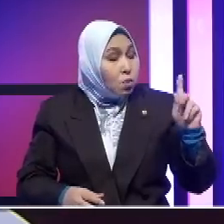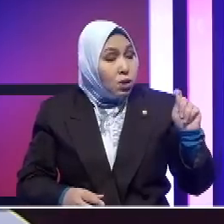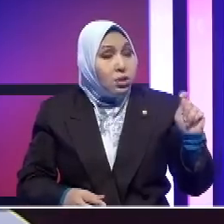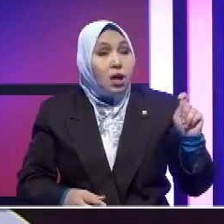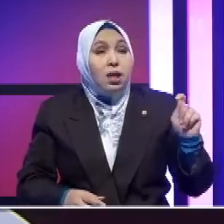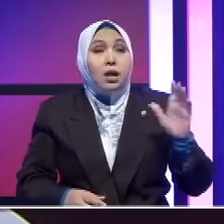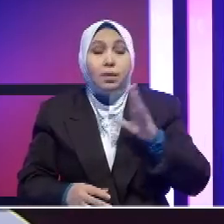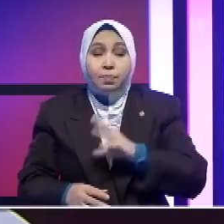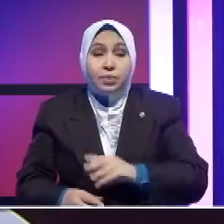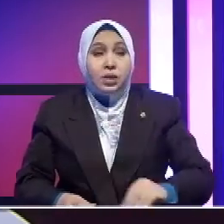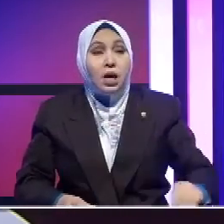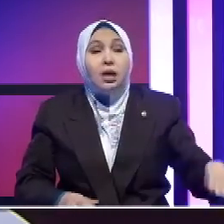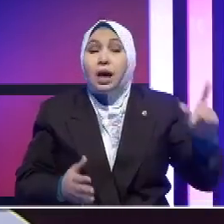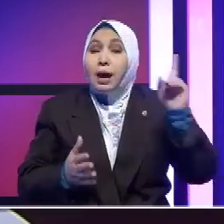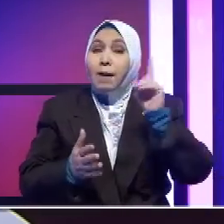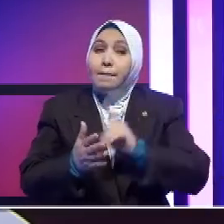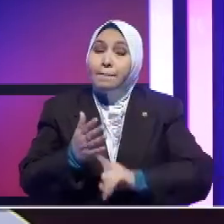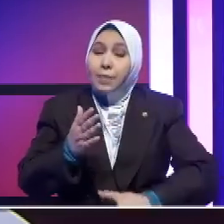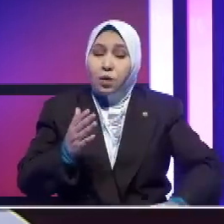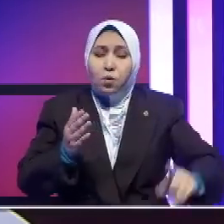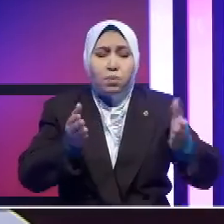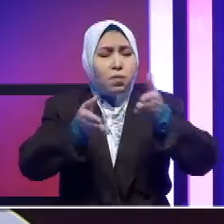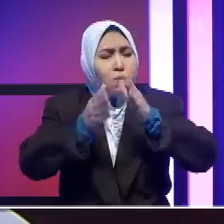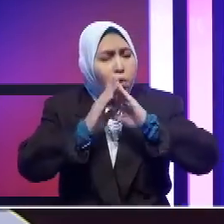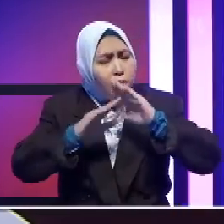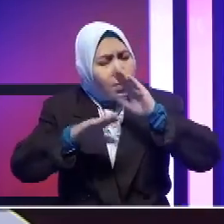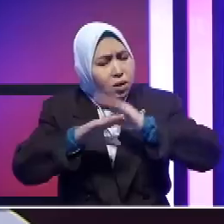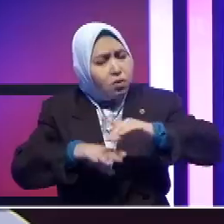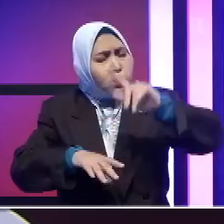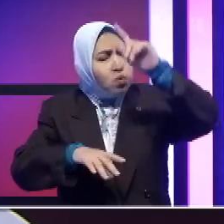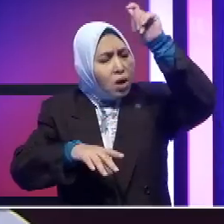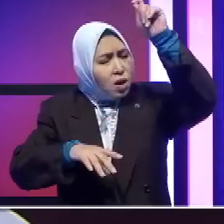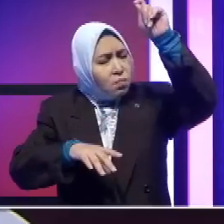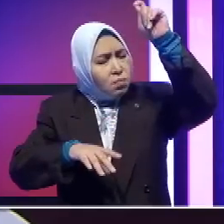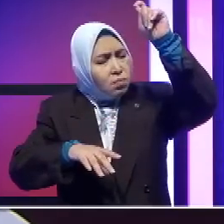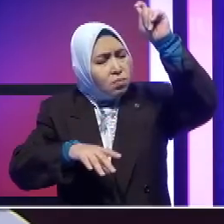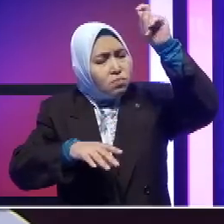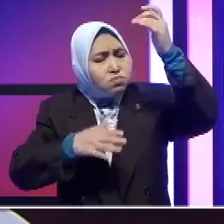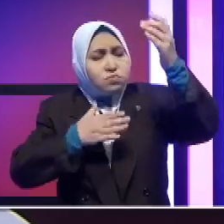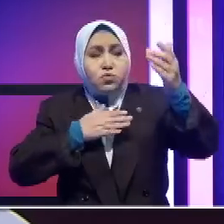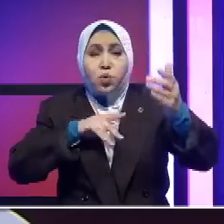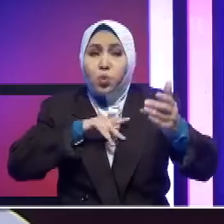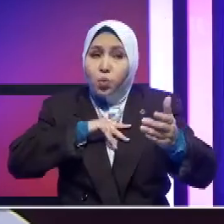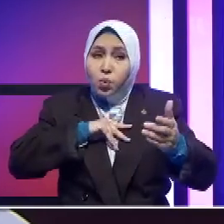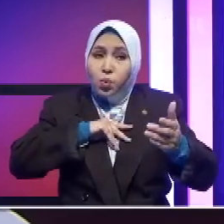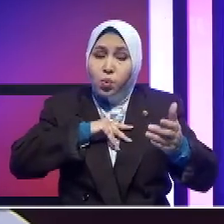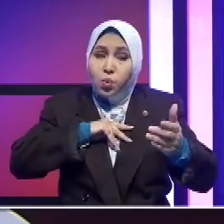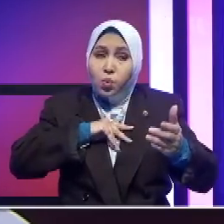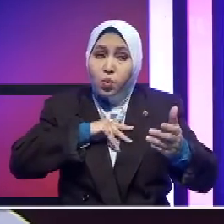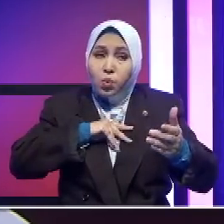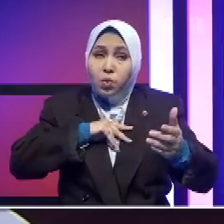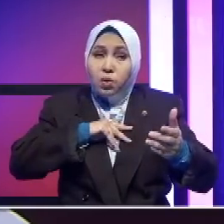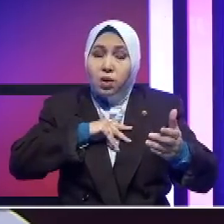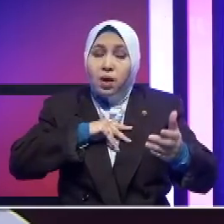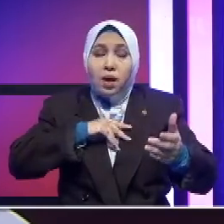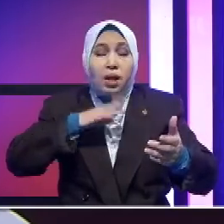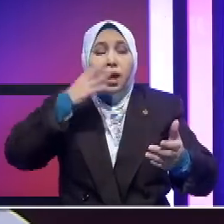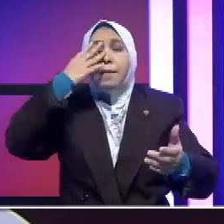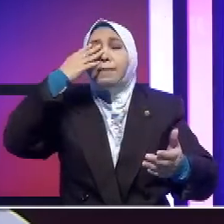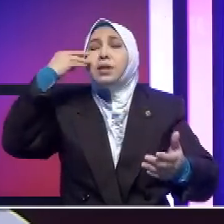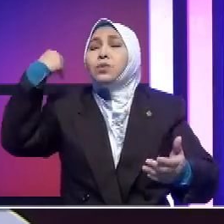wa rabbikum. Aku berlindung pada Tuhanku, kepada Tuhanmu. Pasal Firaun kata wal yad'u rabbah, biarkanlah dia